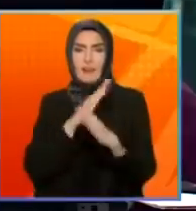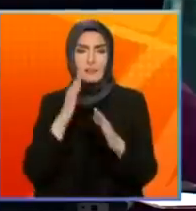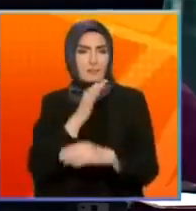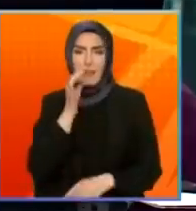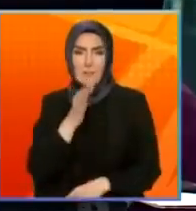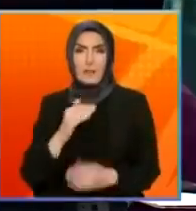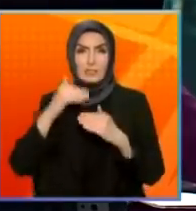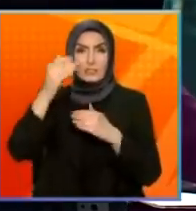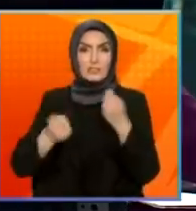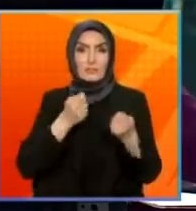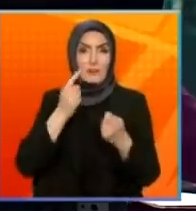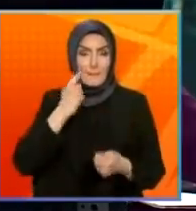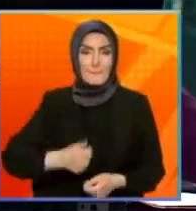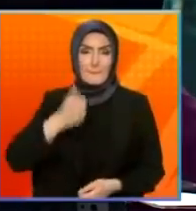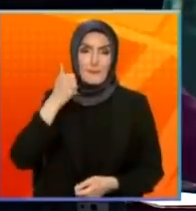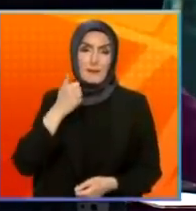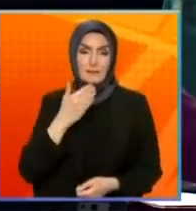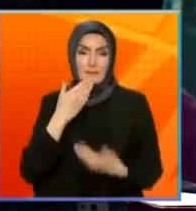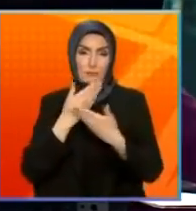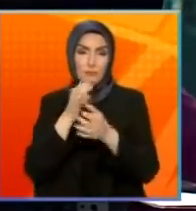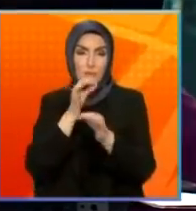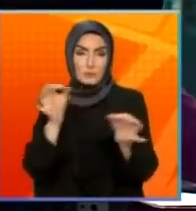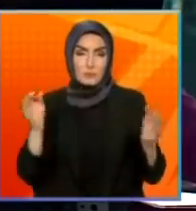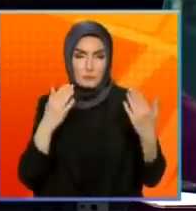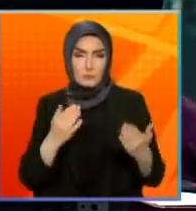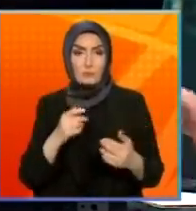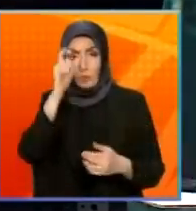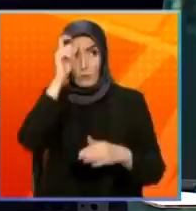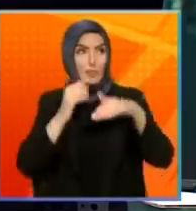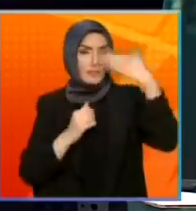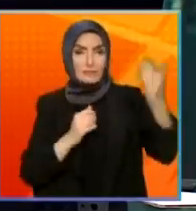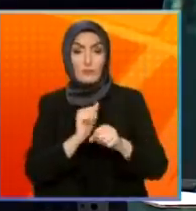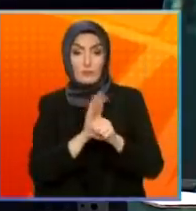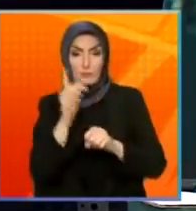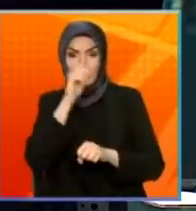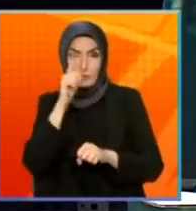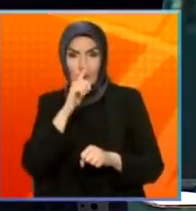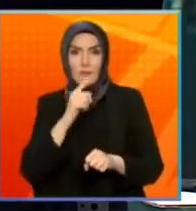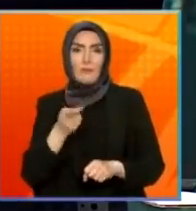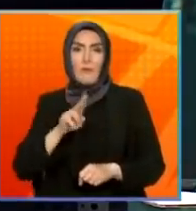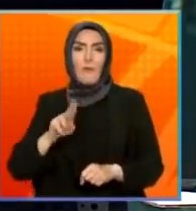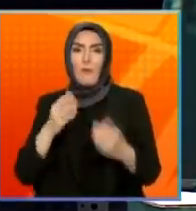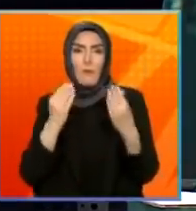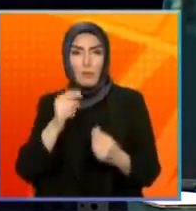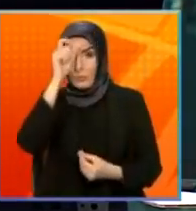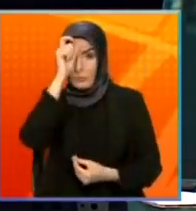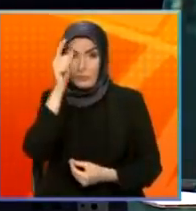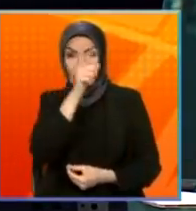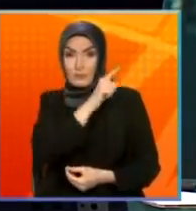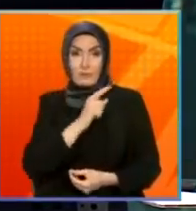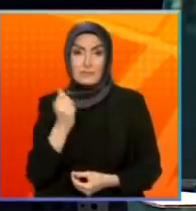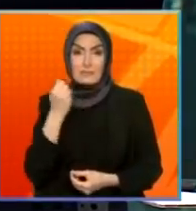Acı haberi Dışişleri Bakanı Mevlüt Çavuşoğlu duyurdu. Yurt dışında koronavirüs salgınında hayatını kaybeden Türklerin sayısının